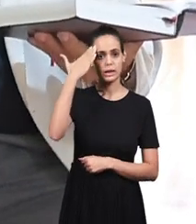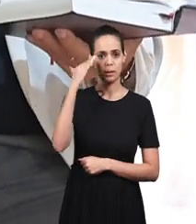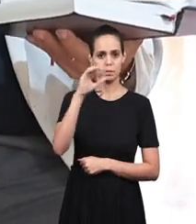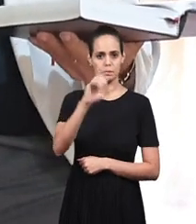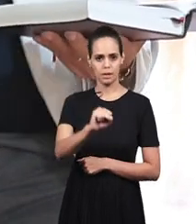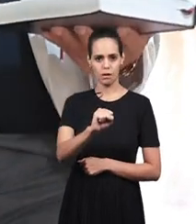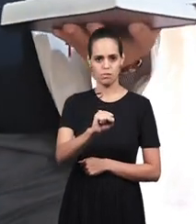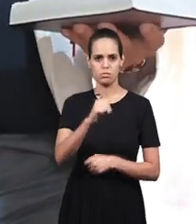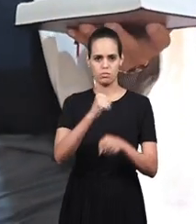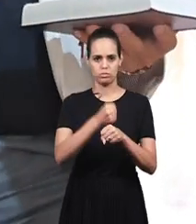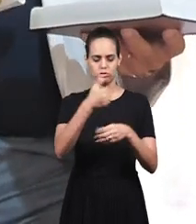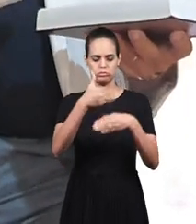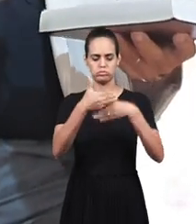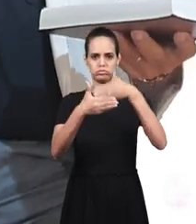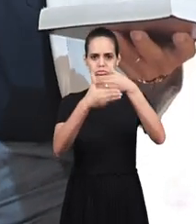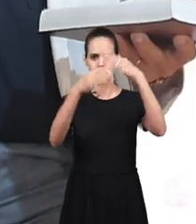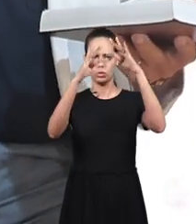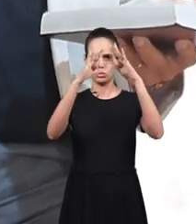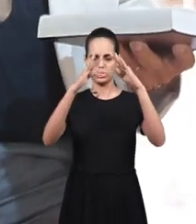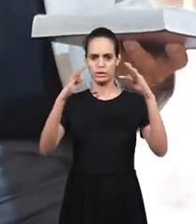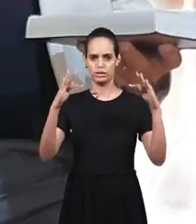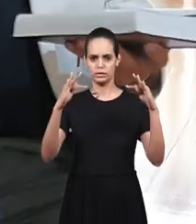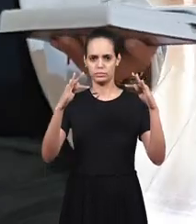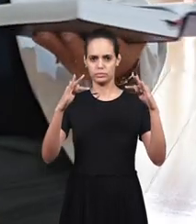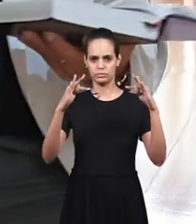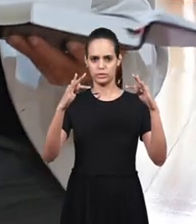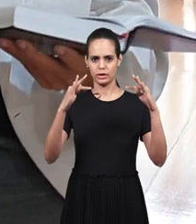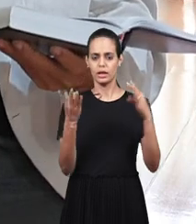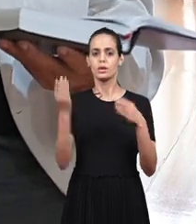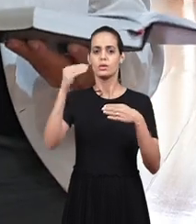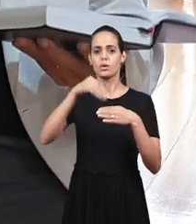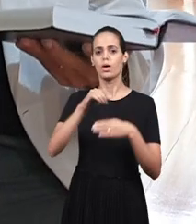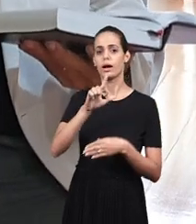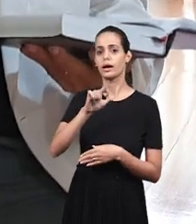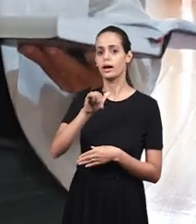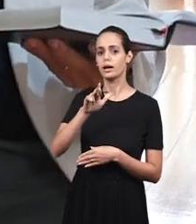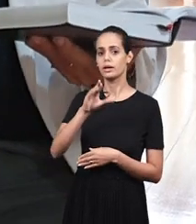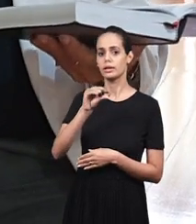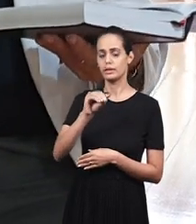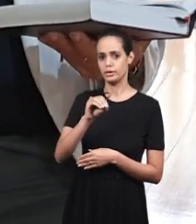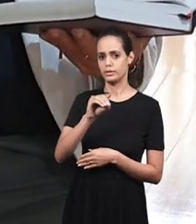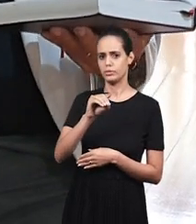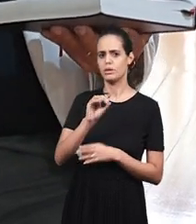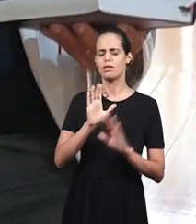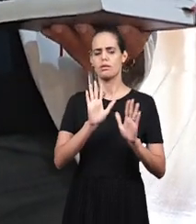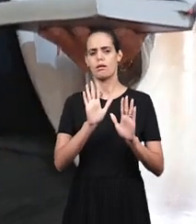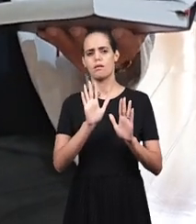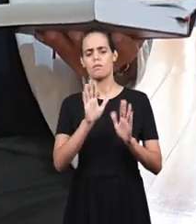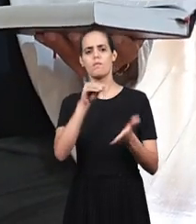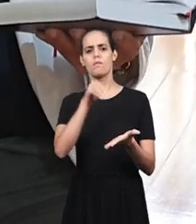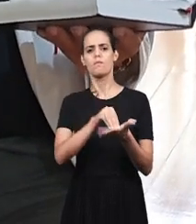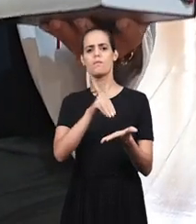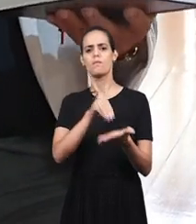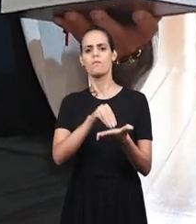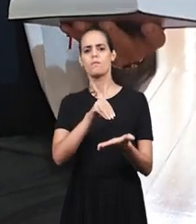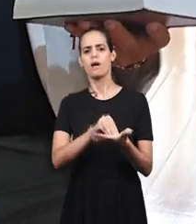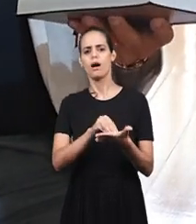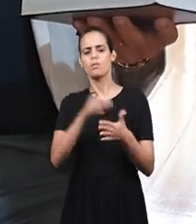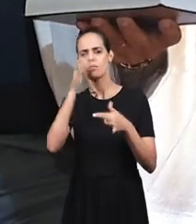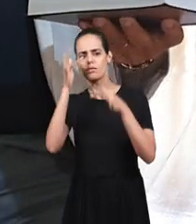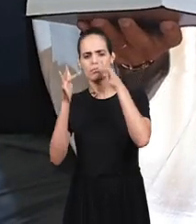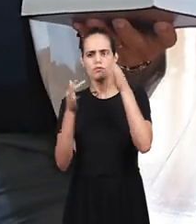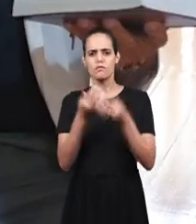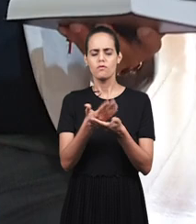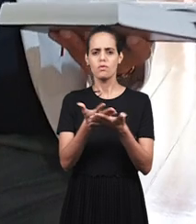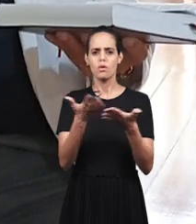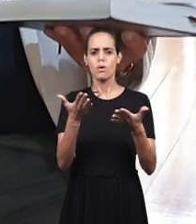le lys dévalé, quand Salomon il construit le temple, il met le lys. Donc tout était